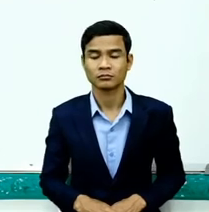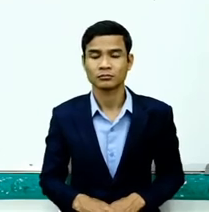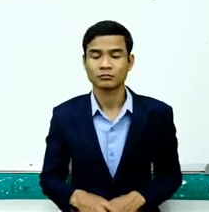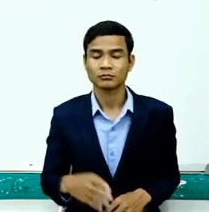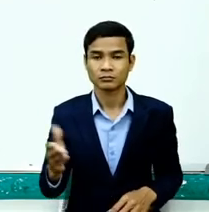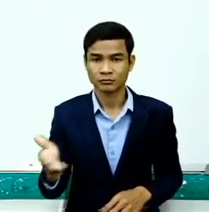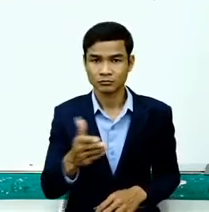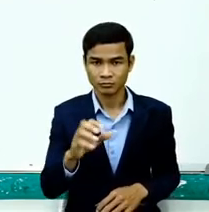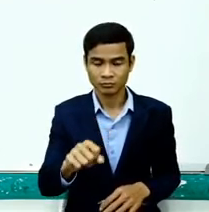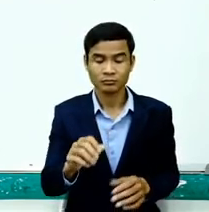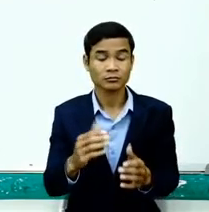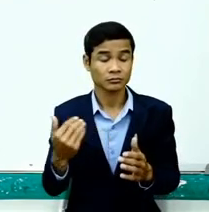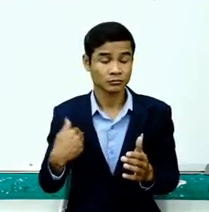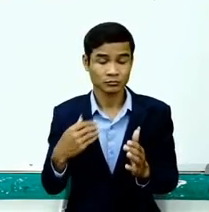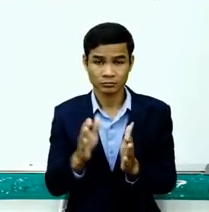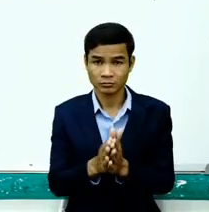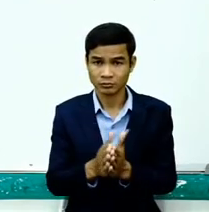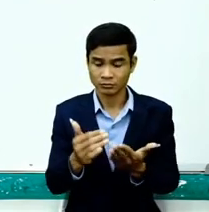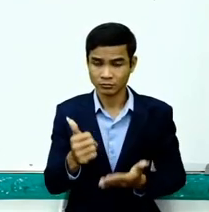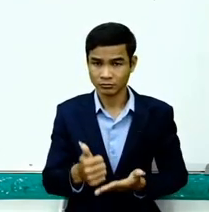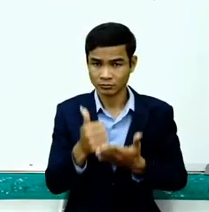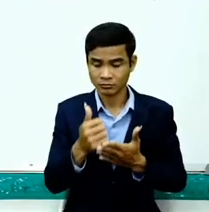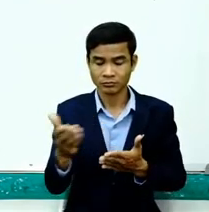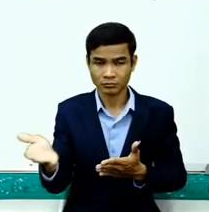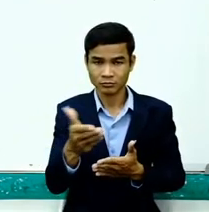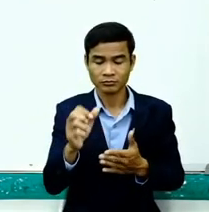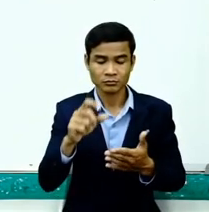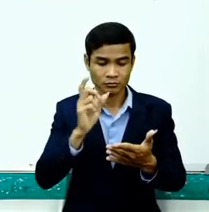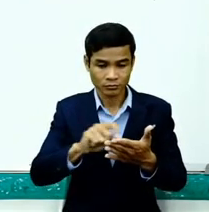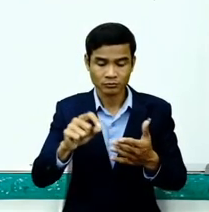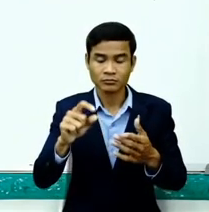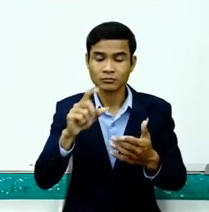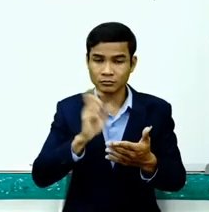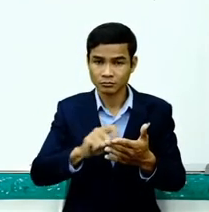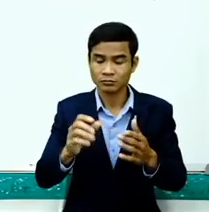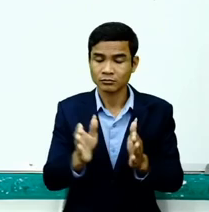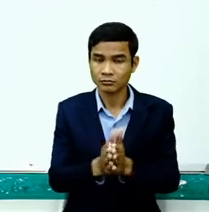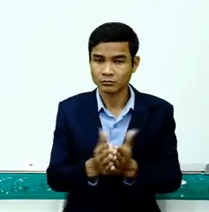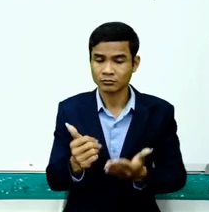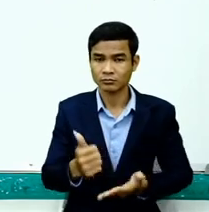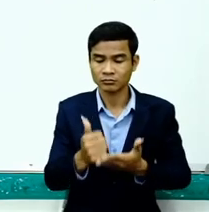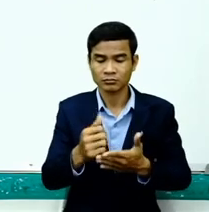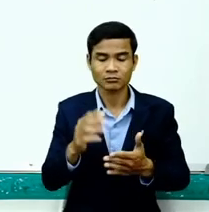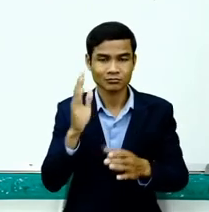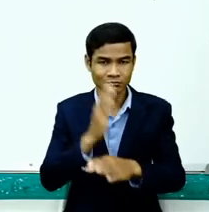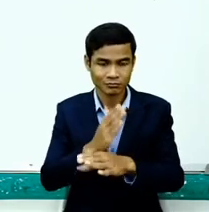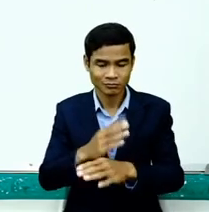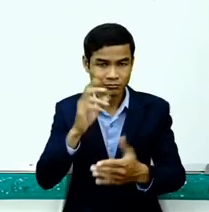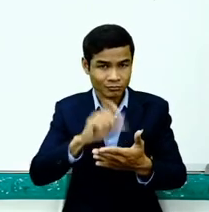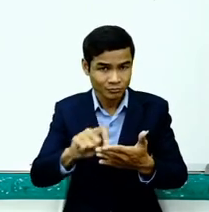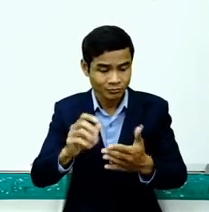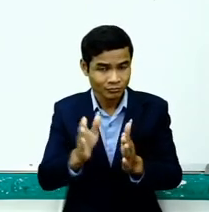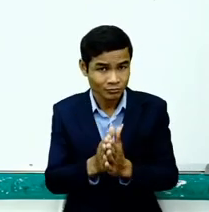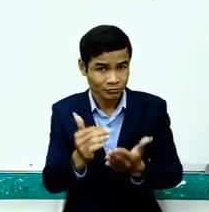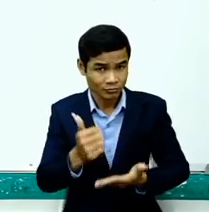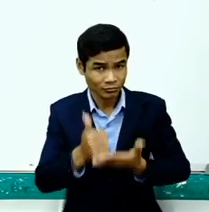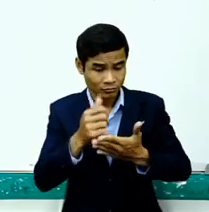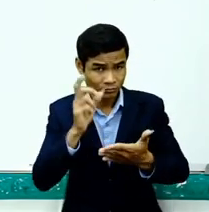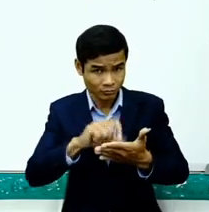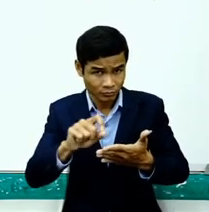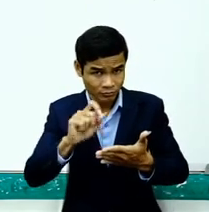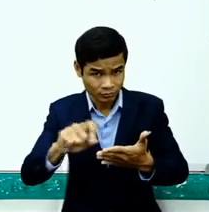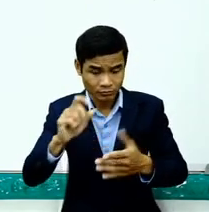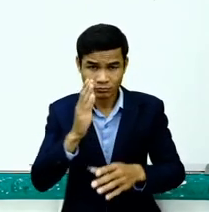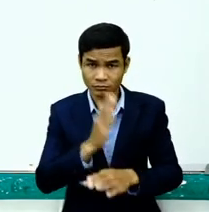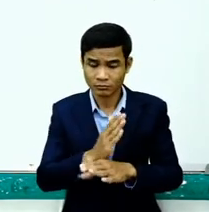cha chpoh kon da mien siphai chumnuoy kon aach meul ko da chi bompeing knong siphai chumnuoy tae ham bompeing sa se leu siphai chumnuoy na con cha